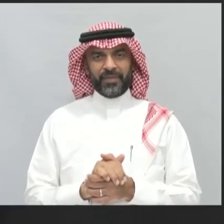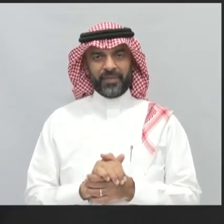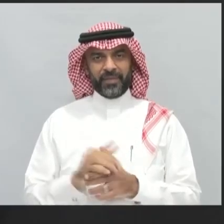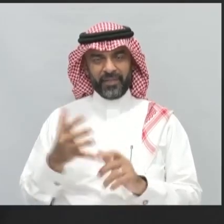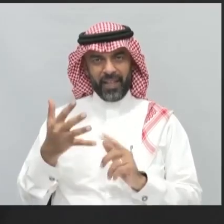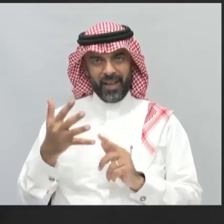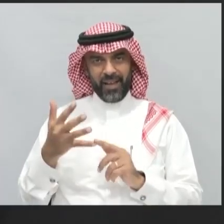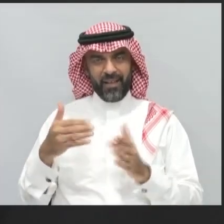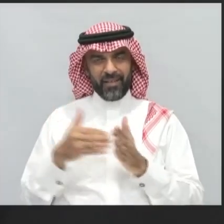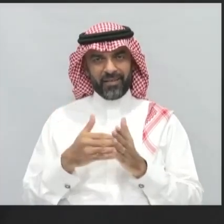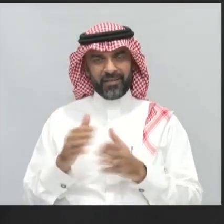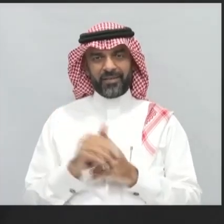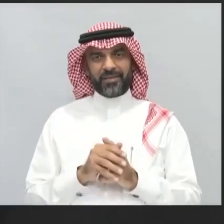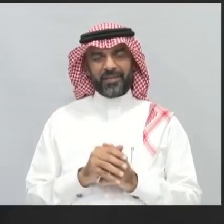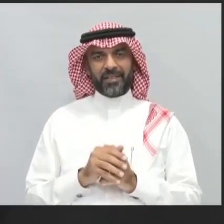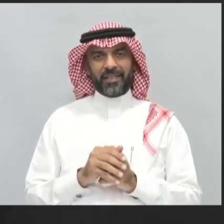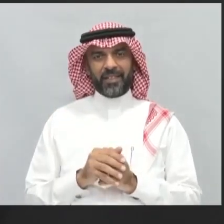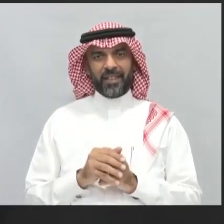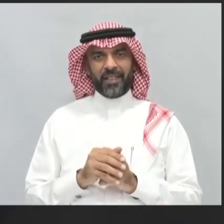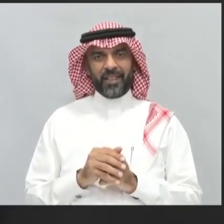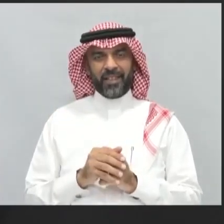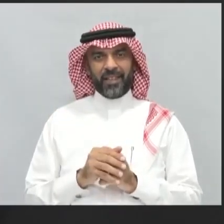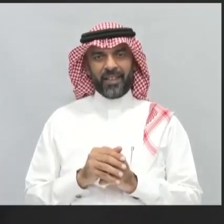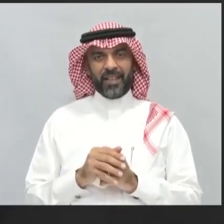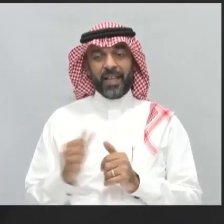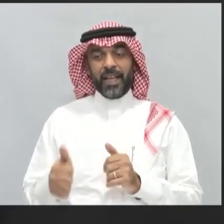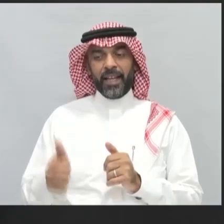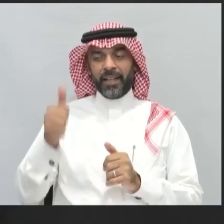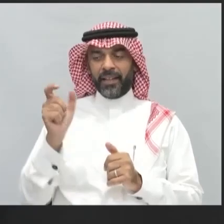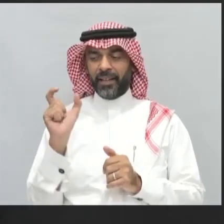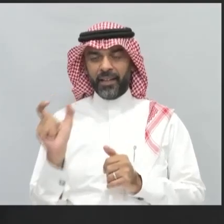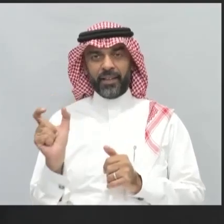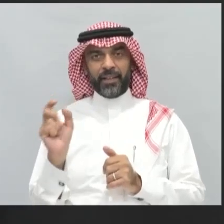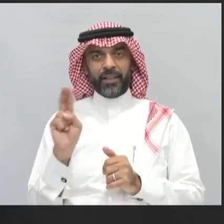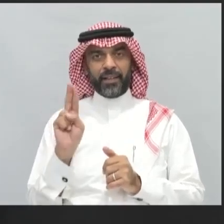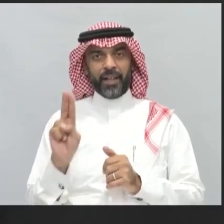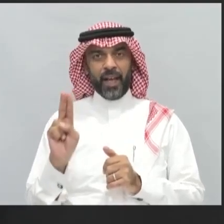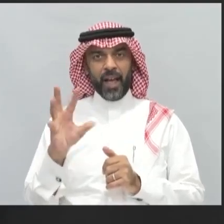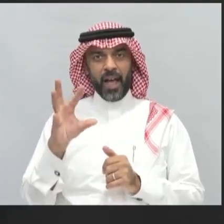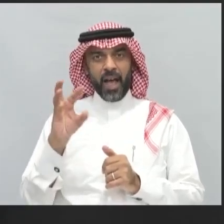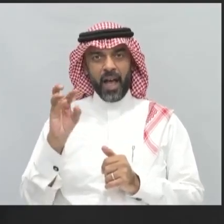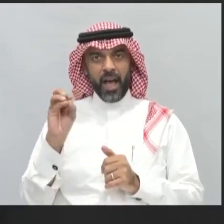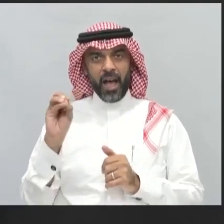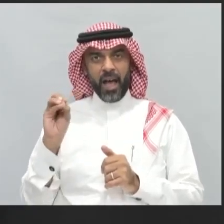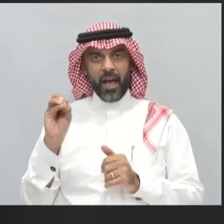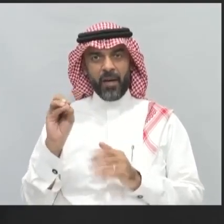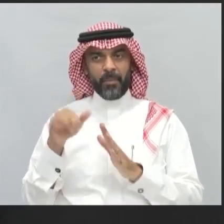الجمله الاخيره انتهى الدرس